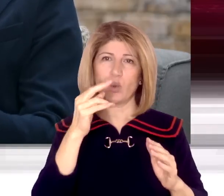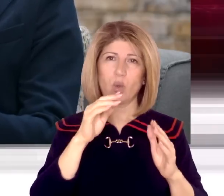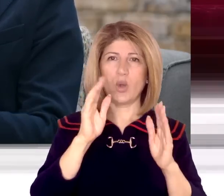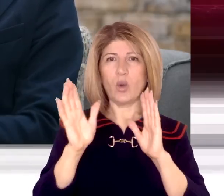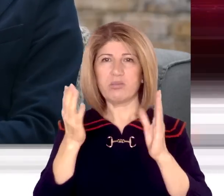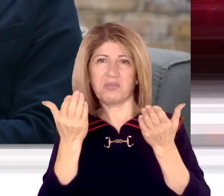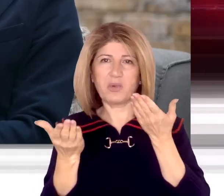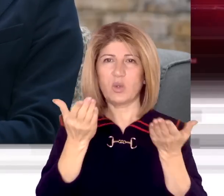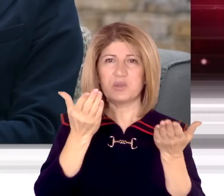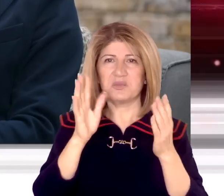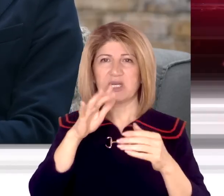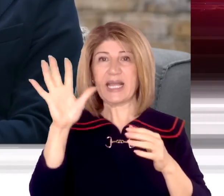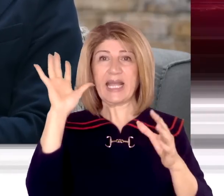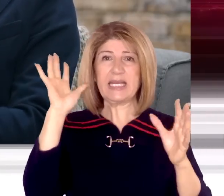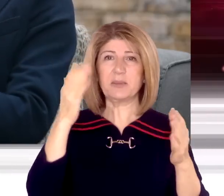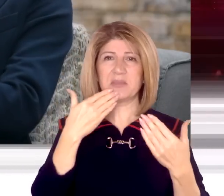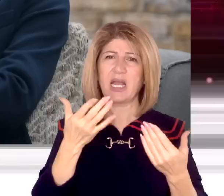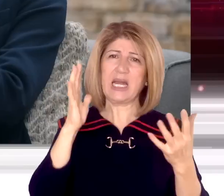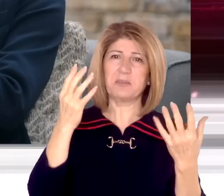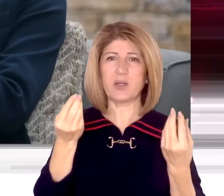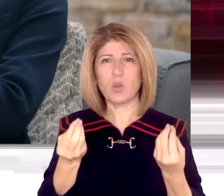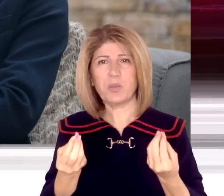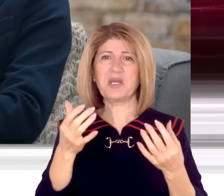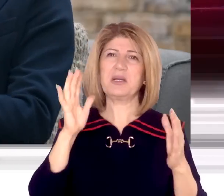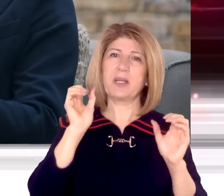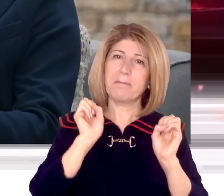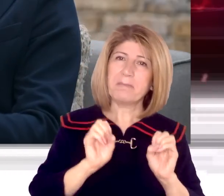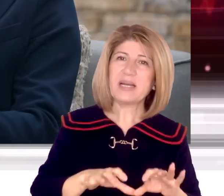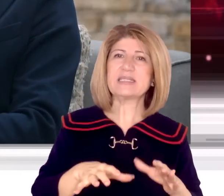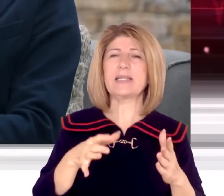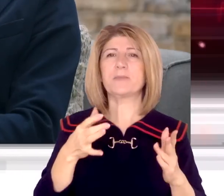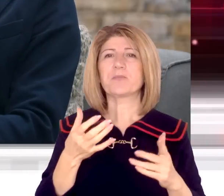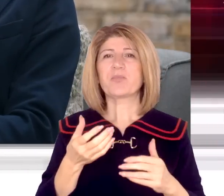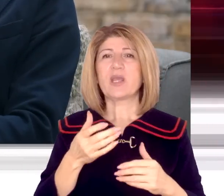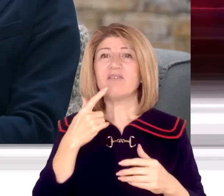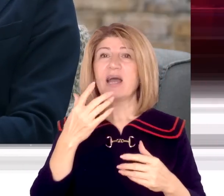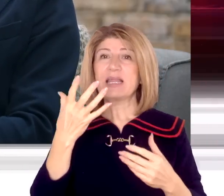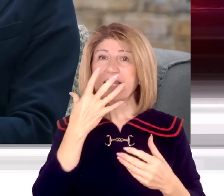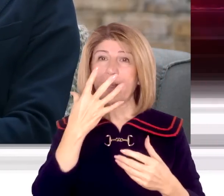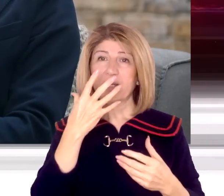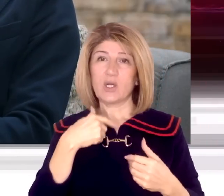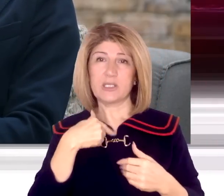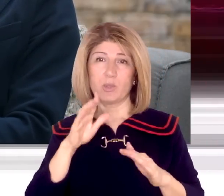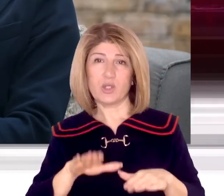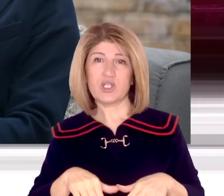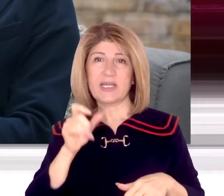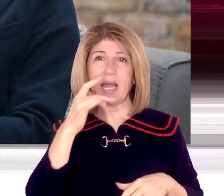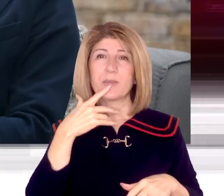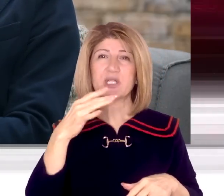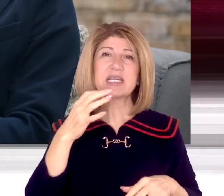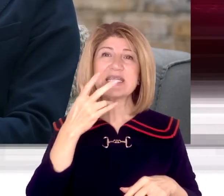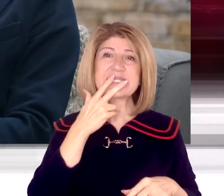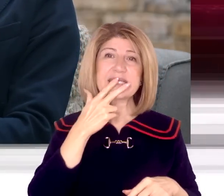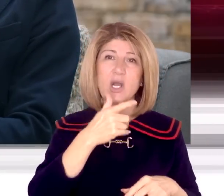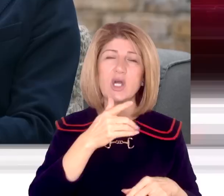قطبی بوده واکنشا بهش. خیلی‌ها میگن که خوبه، خیلی‌ها میگن که بده. و تحقیقاتی هم که داشتیم راجع به